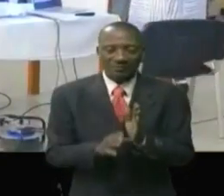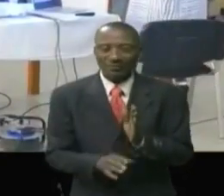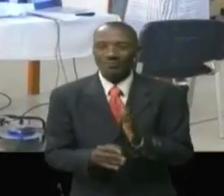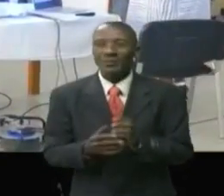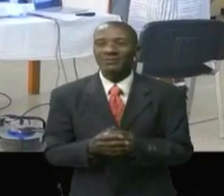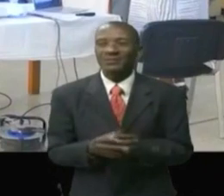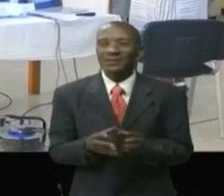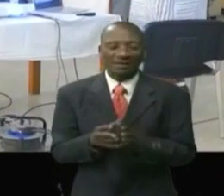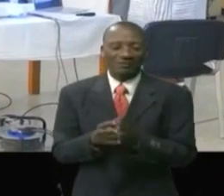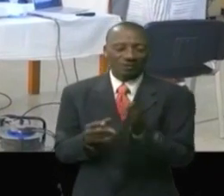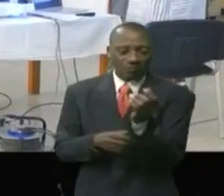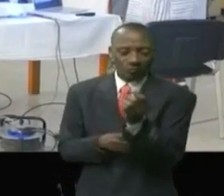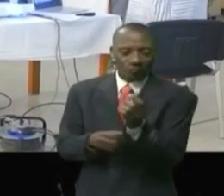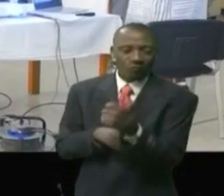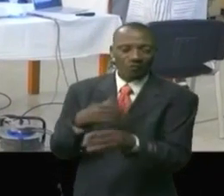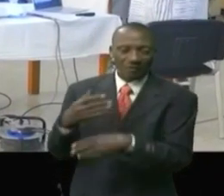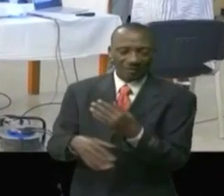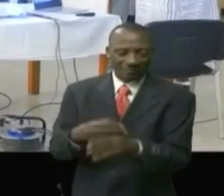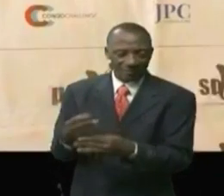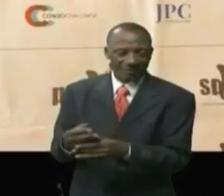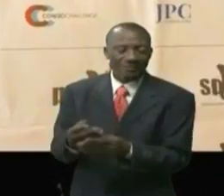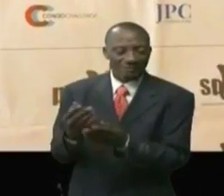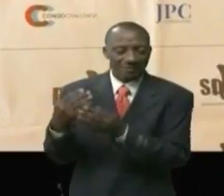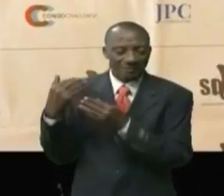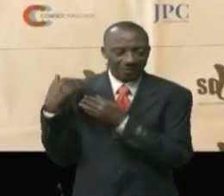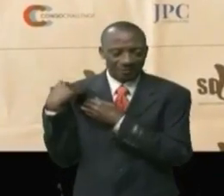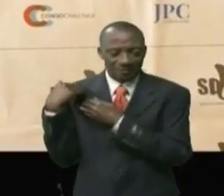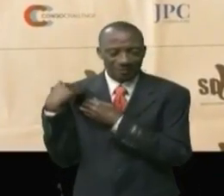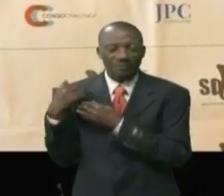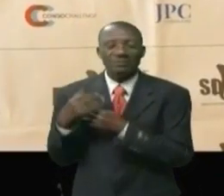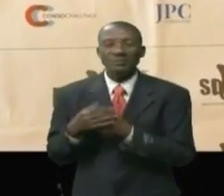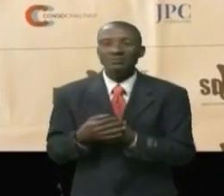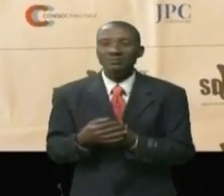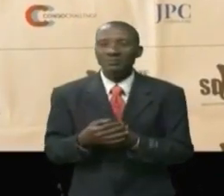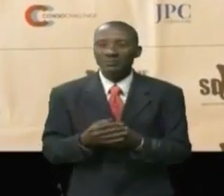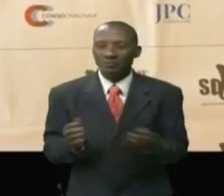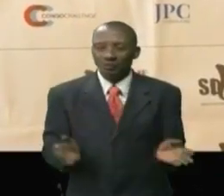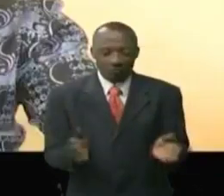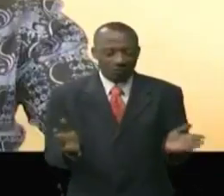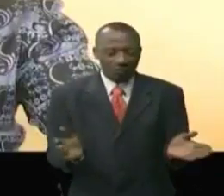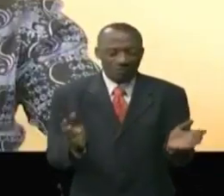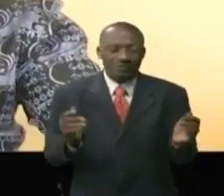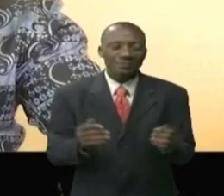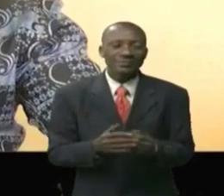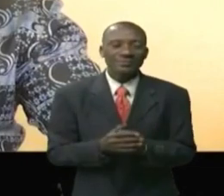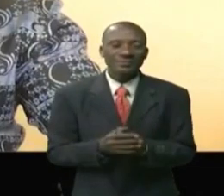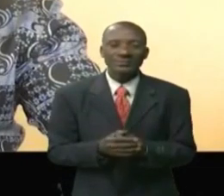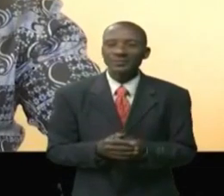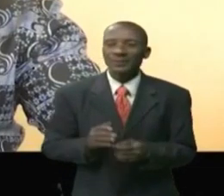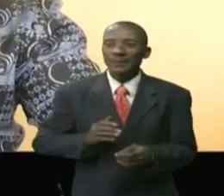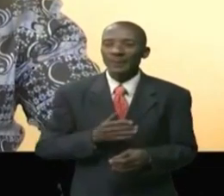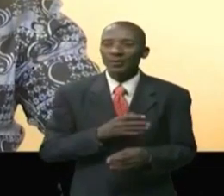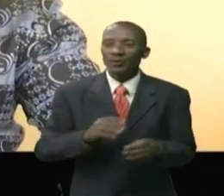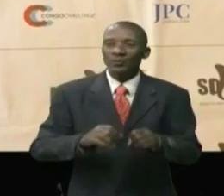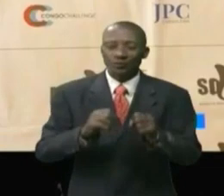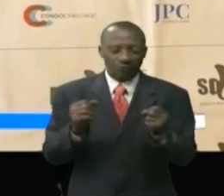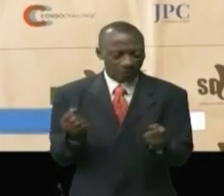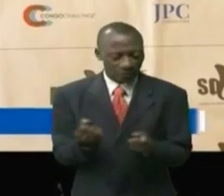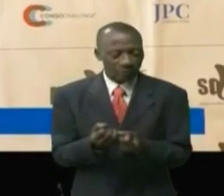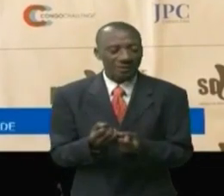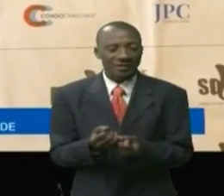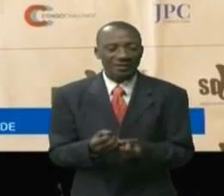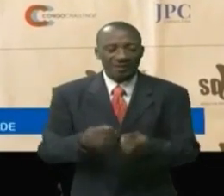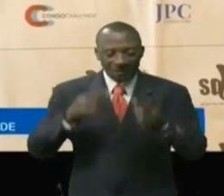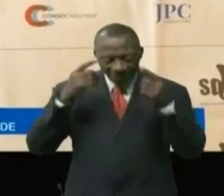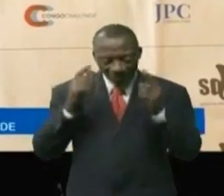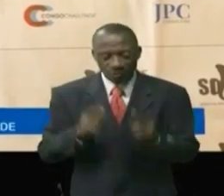services qui renforceront les capacités des PME pour que ces PME soient croissant il s'agit de renforcer leur compétences non